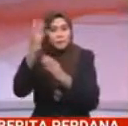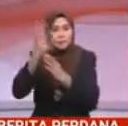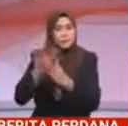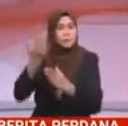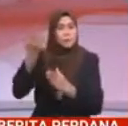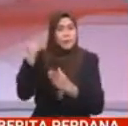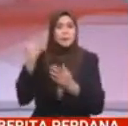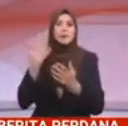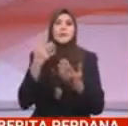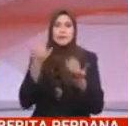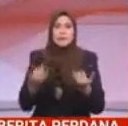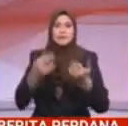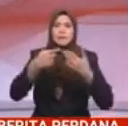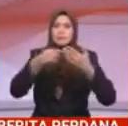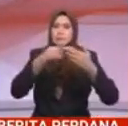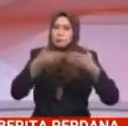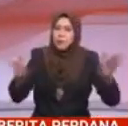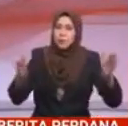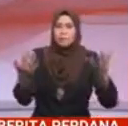lepas.